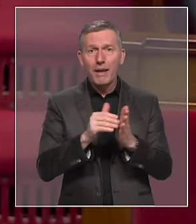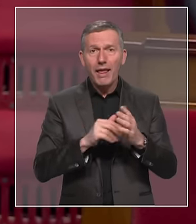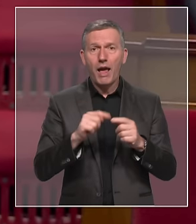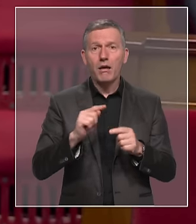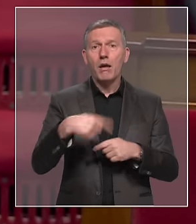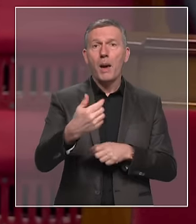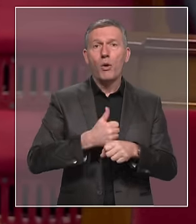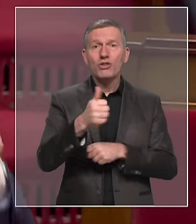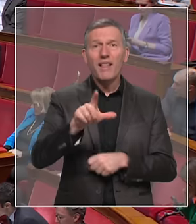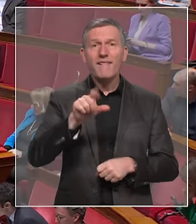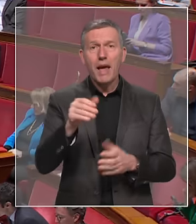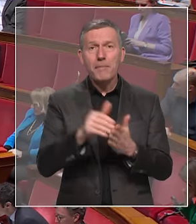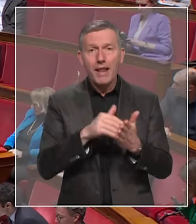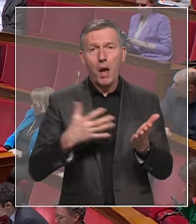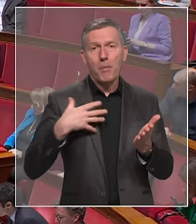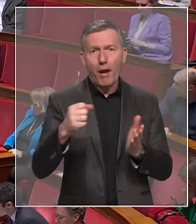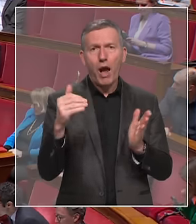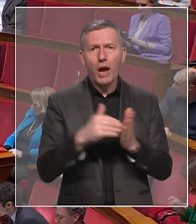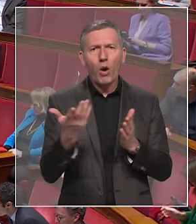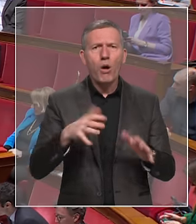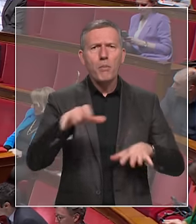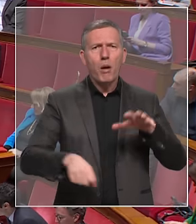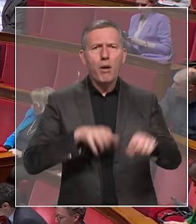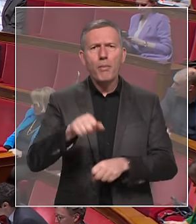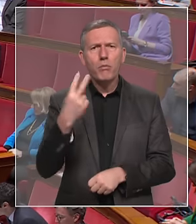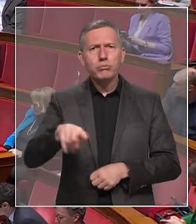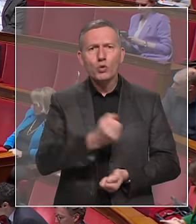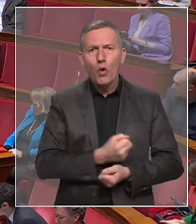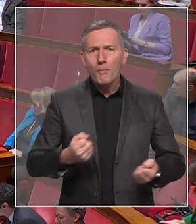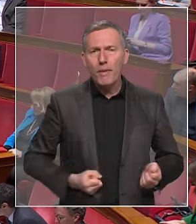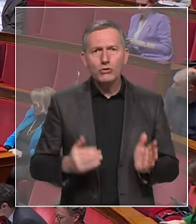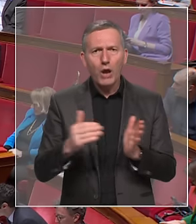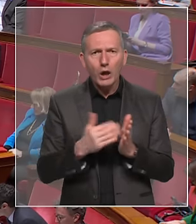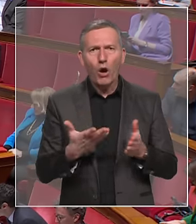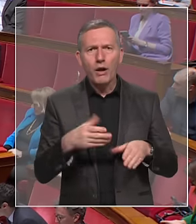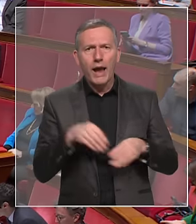milliards d'euros l'année prochaine. Vous voulez aller faire les poches des chômeurs. Vous voulez continuer de faire des